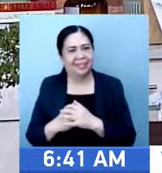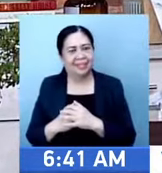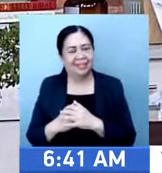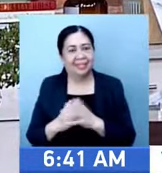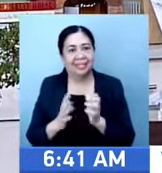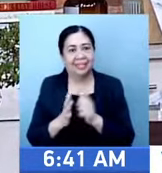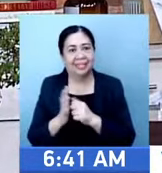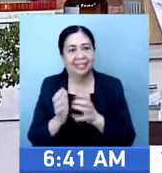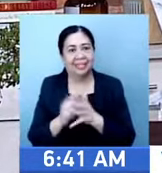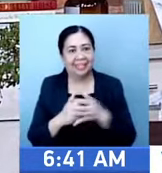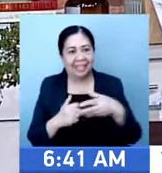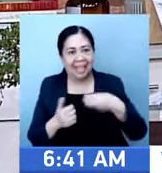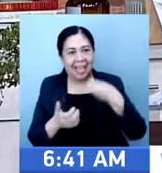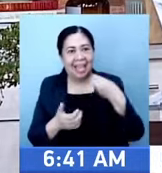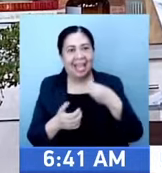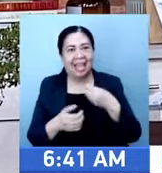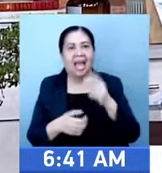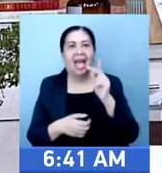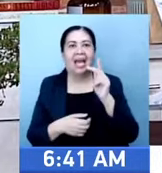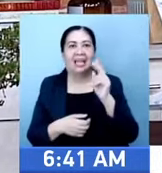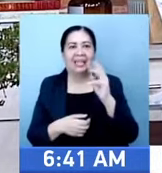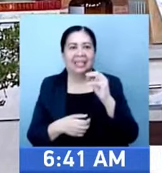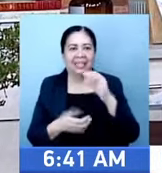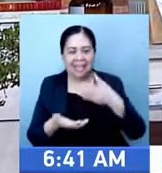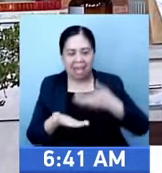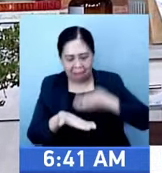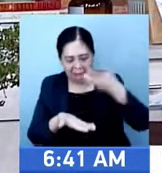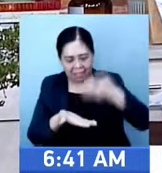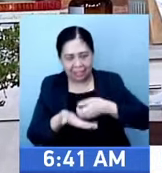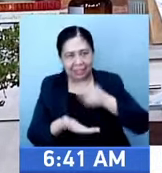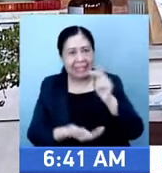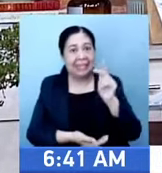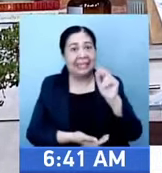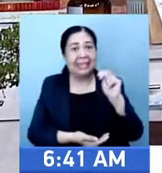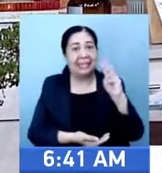pala yung sabi ng kinamot, kamay yan. Kinamot na ito ang kare-kare ba?